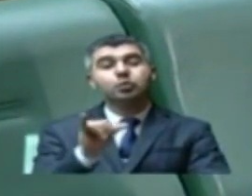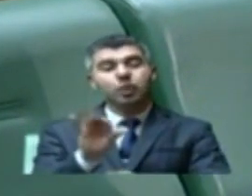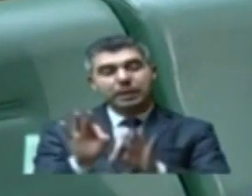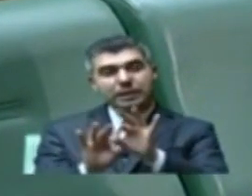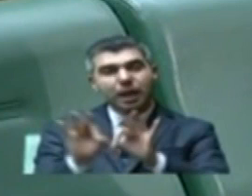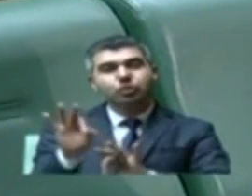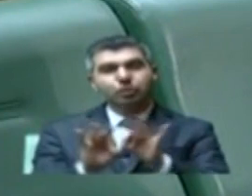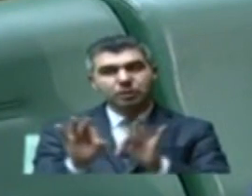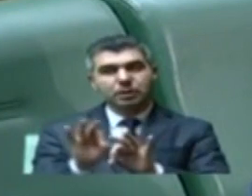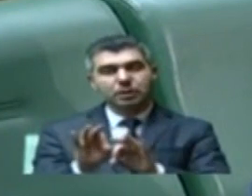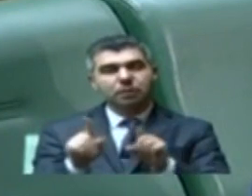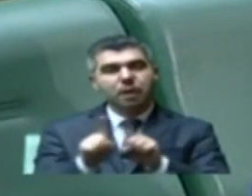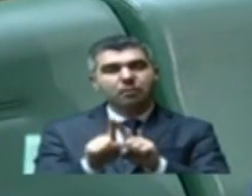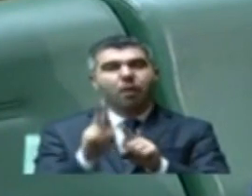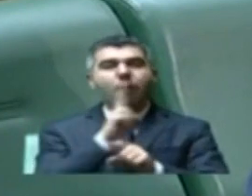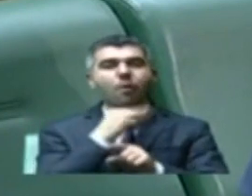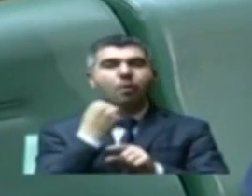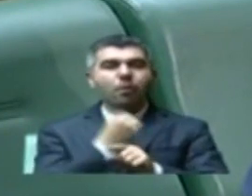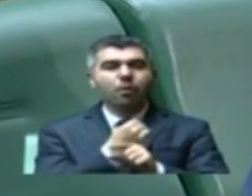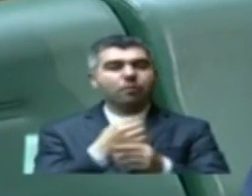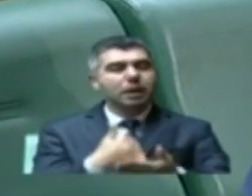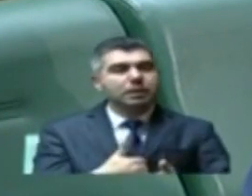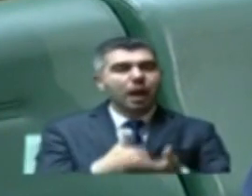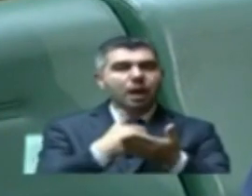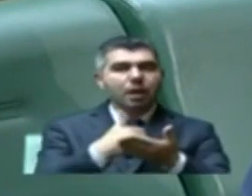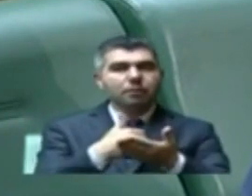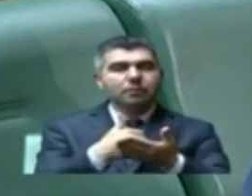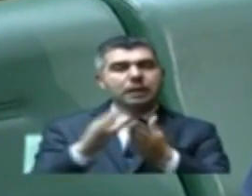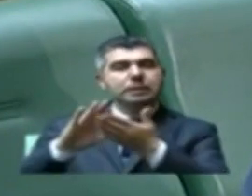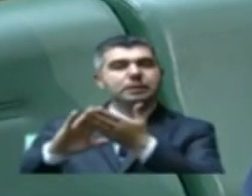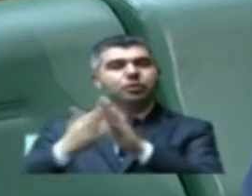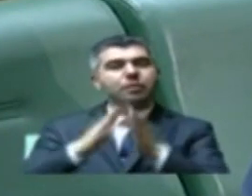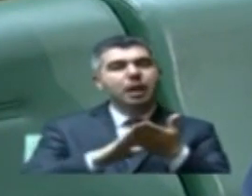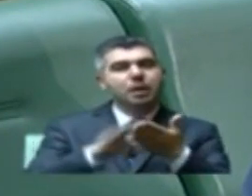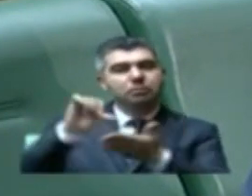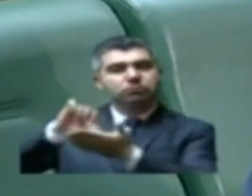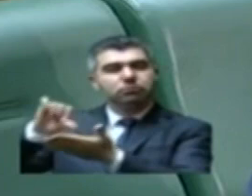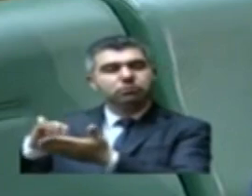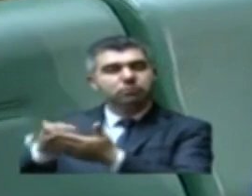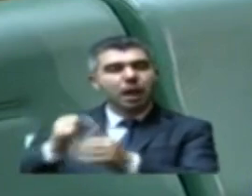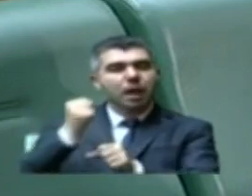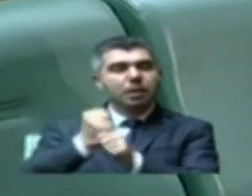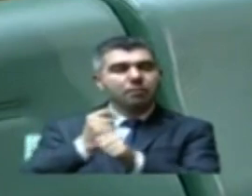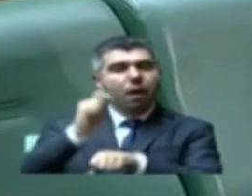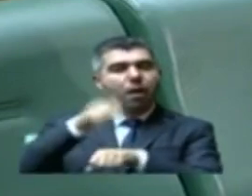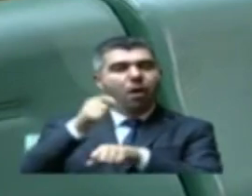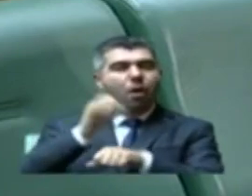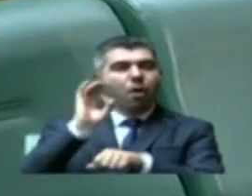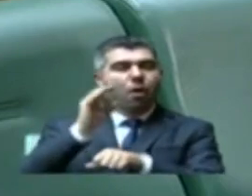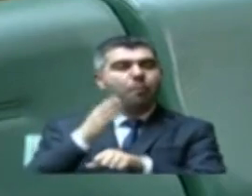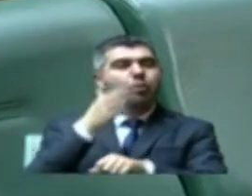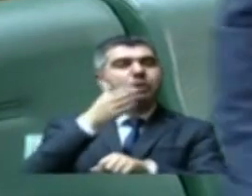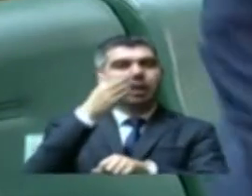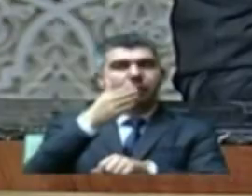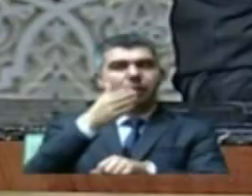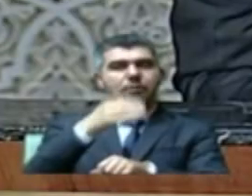استراتيجيه اللي تنوي الحكومه بها دعم تعاونيات الحرفية للصناعة التقليدية مستقبلا؟